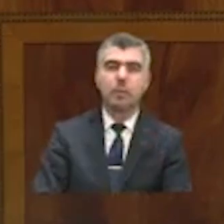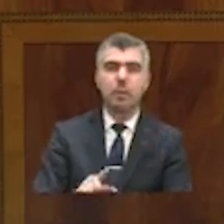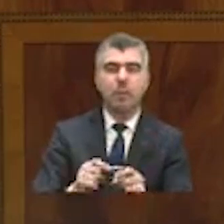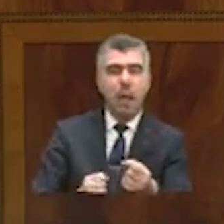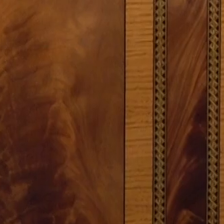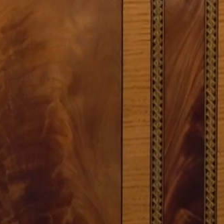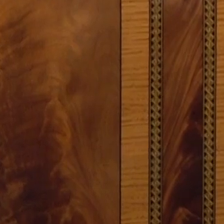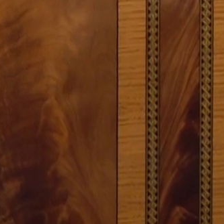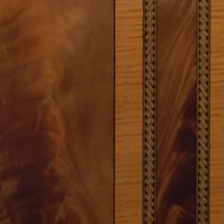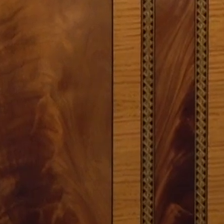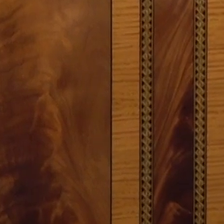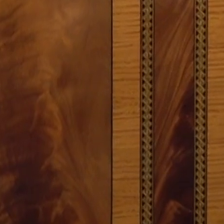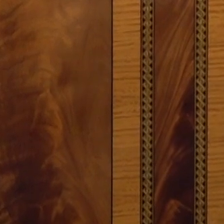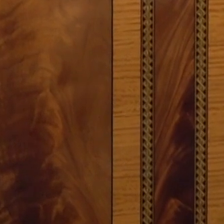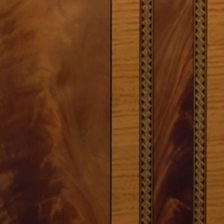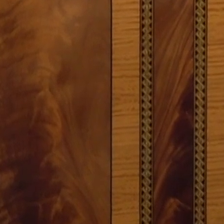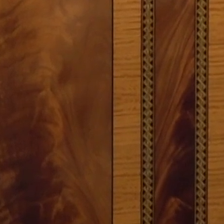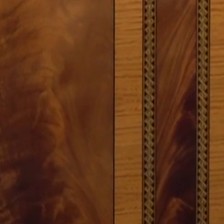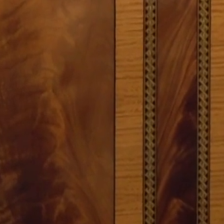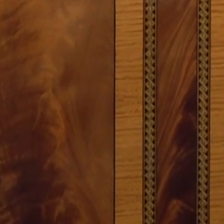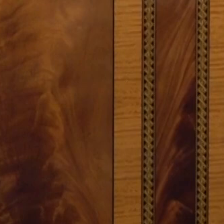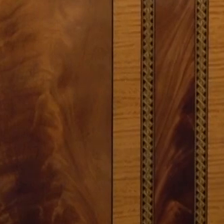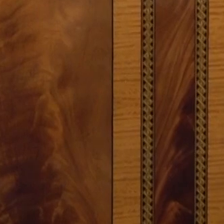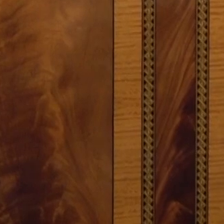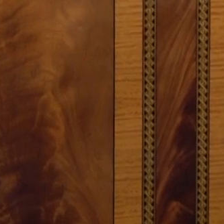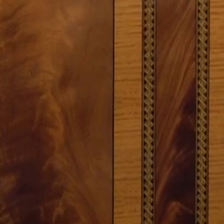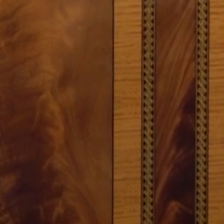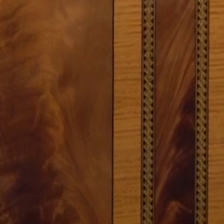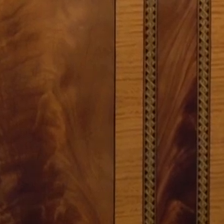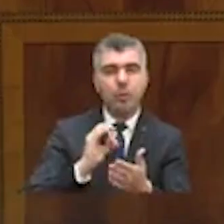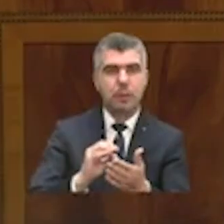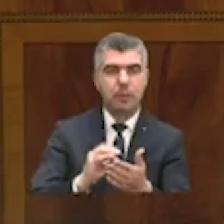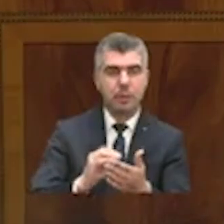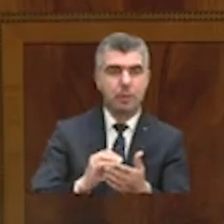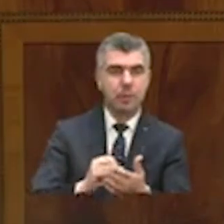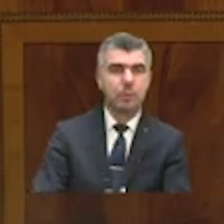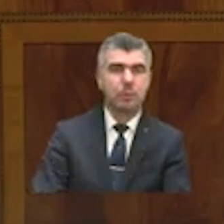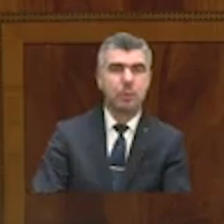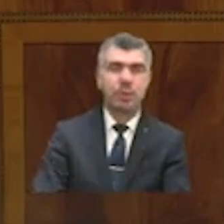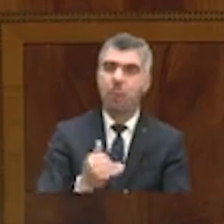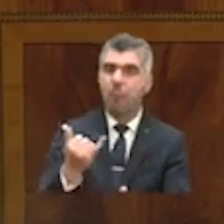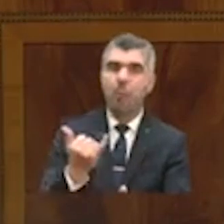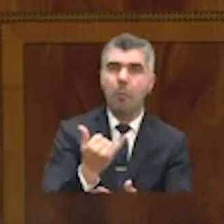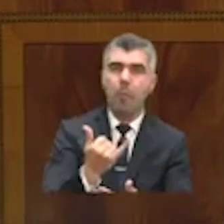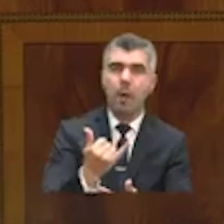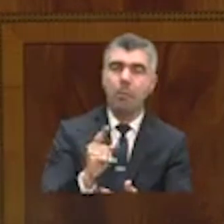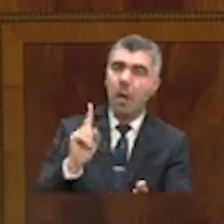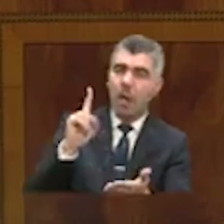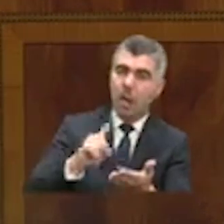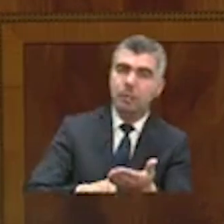يساعد باش نخلقوا واحد الظروف وأجواء أجواء اللي هي تمكن أولا